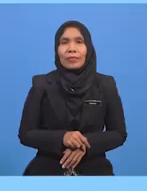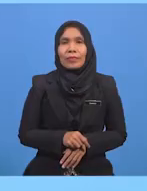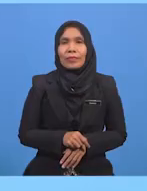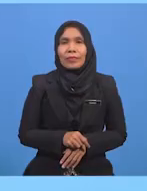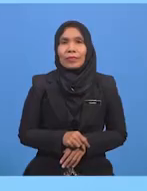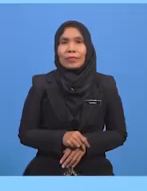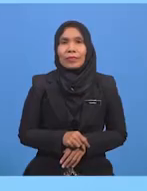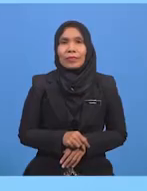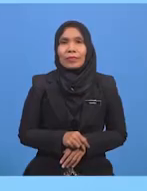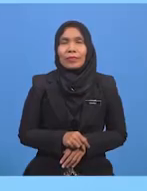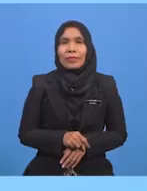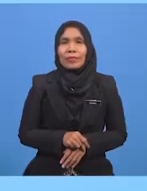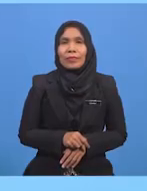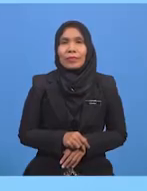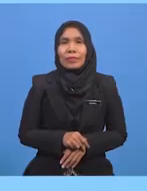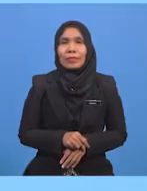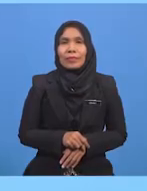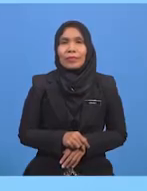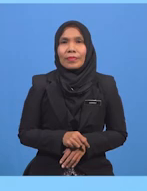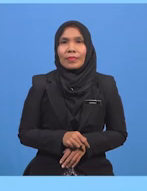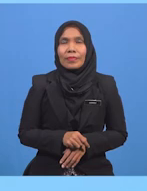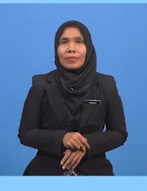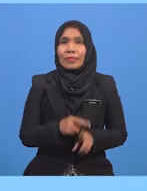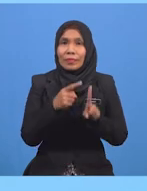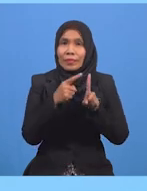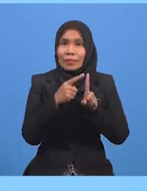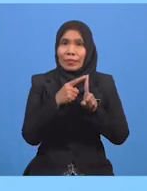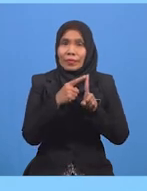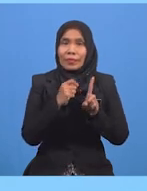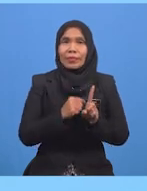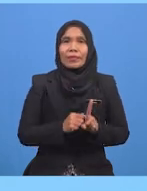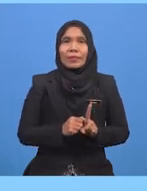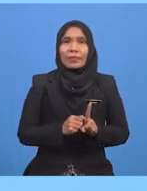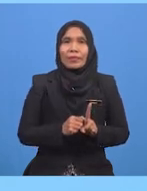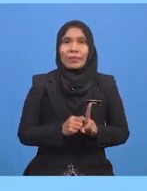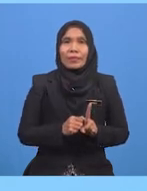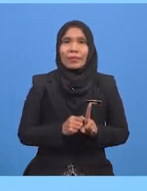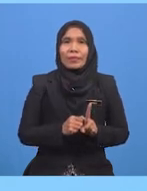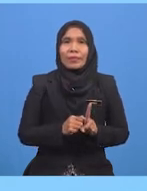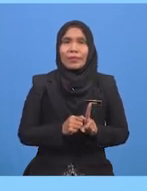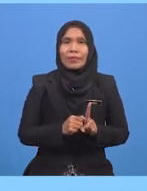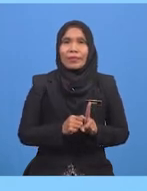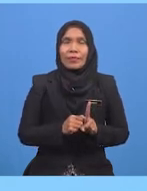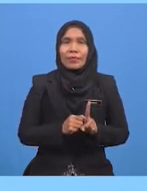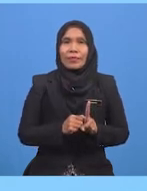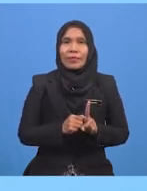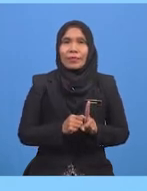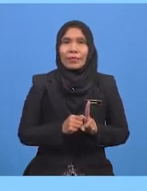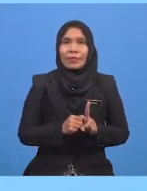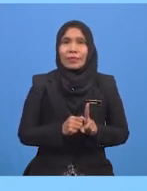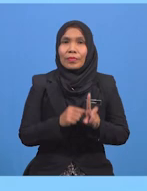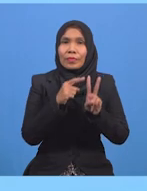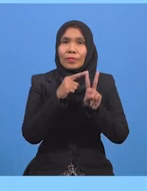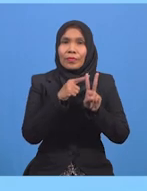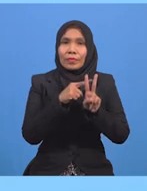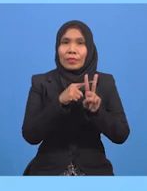Objektif pembelajaran bagi tajuk ini, pertama, mentahkik petua kosinus.